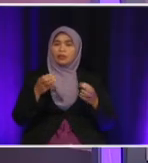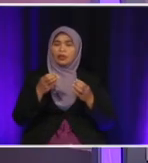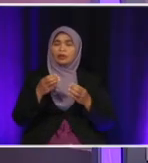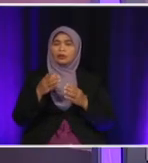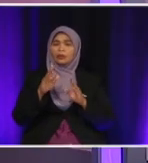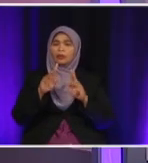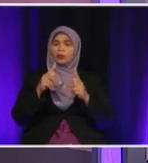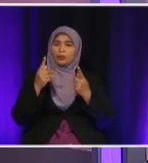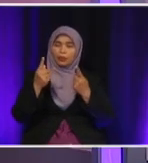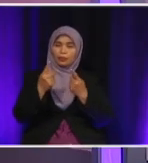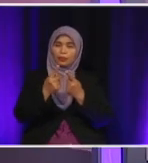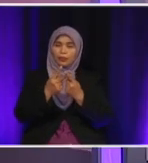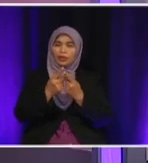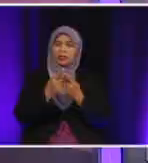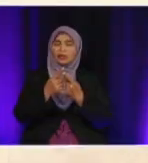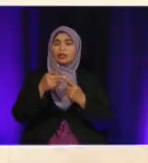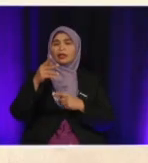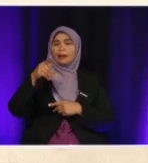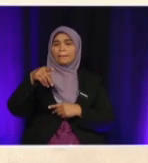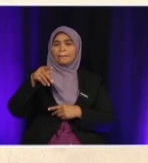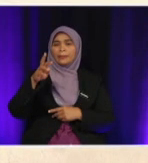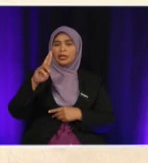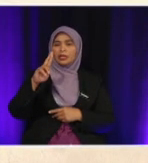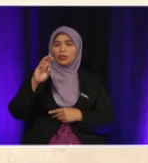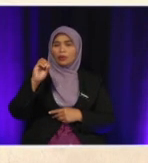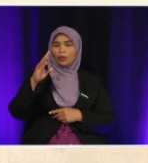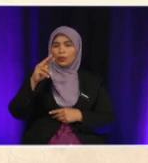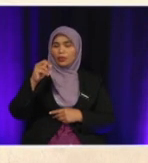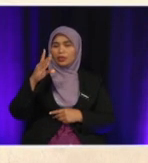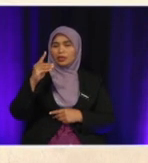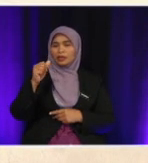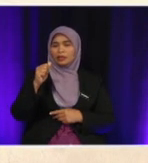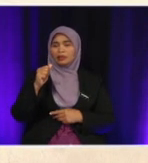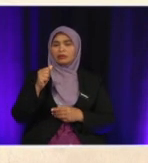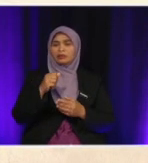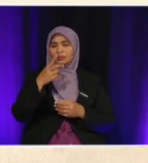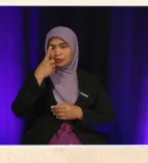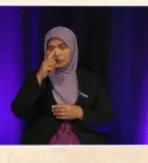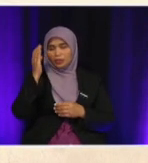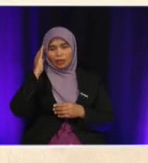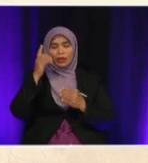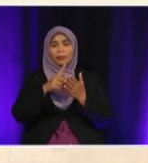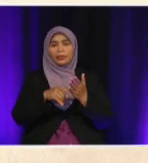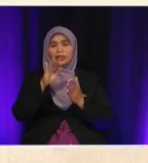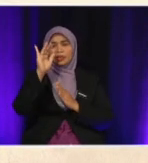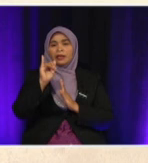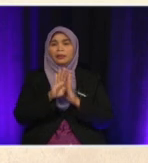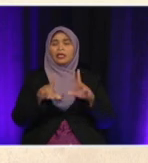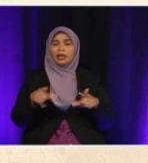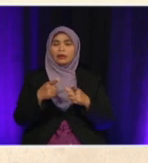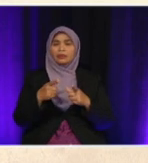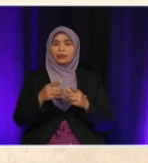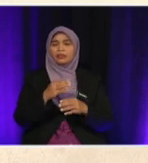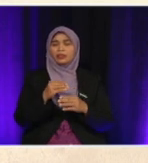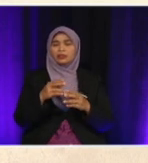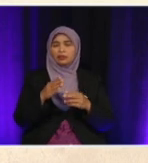ataupun pasukan presiden supaya dapat tahu apa yang akan berlaku Ya Rasulullah juga memperkuatkan umat Islam dengan ilmu